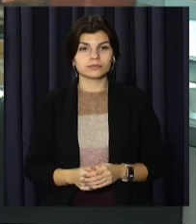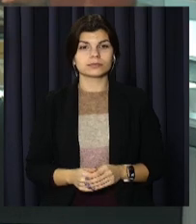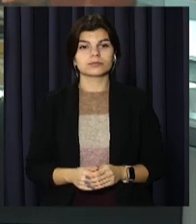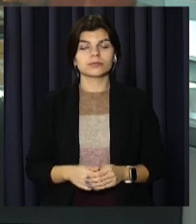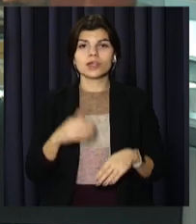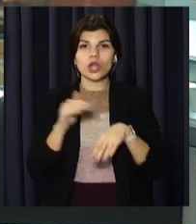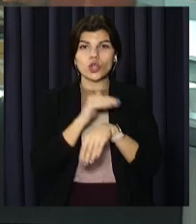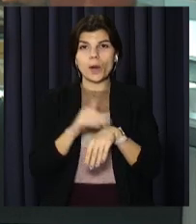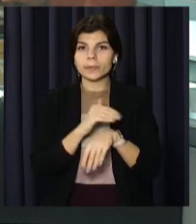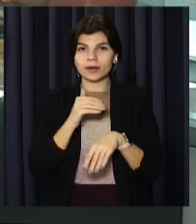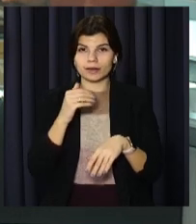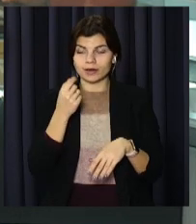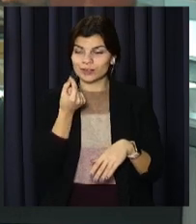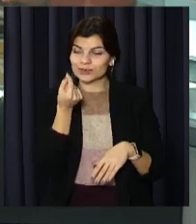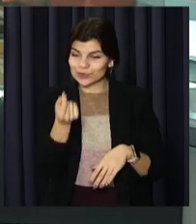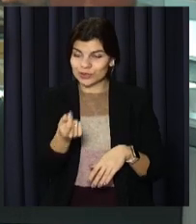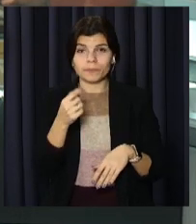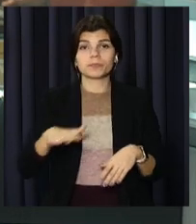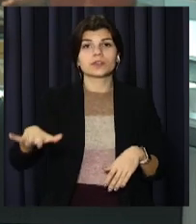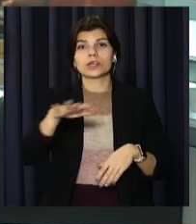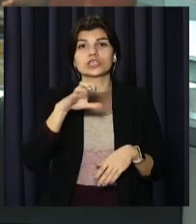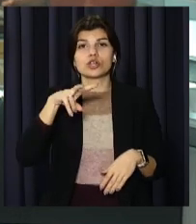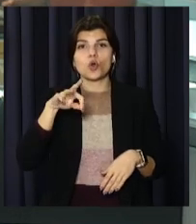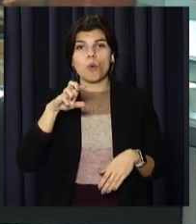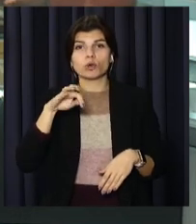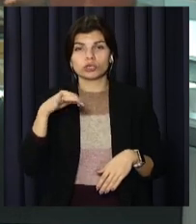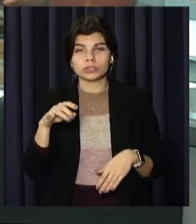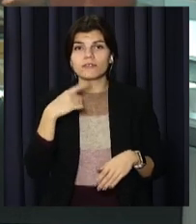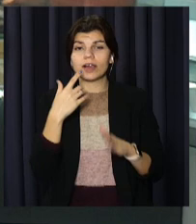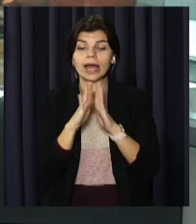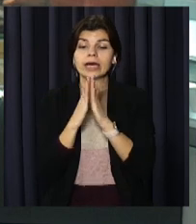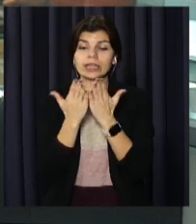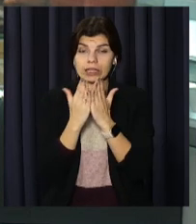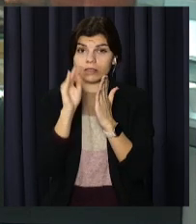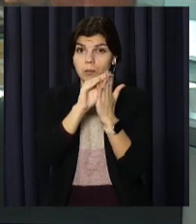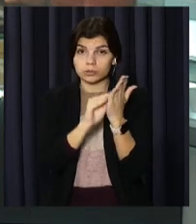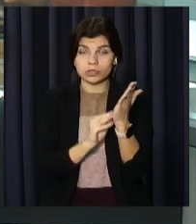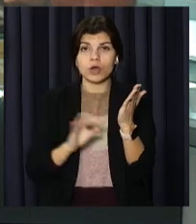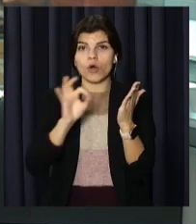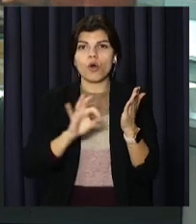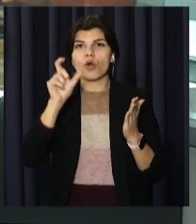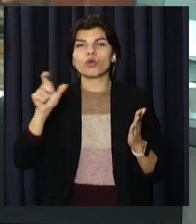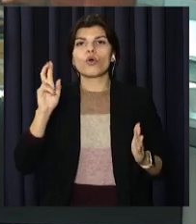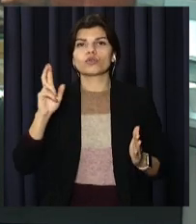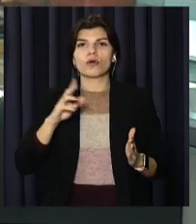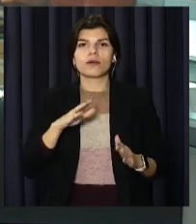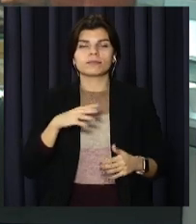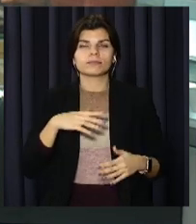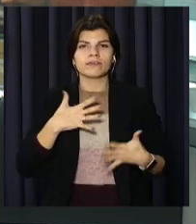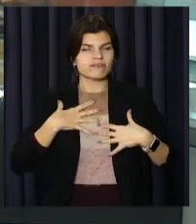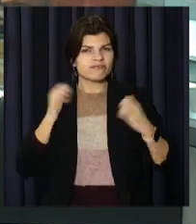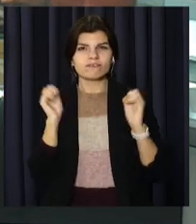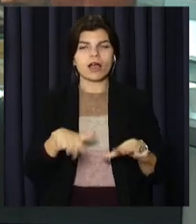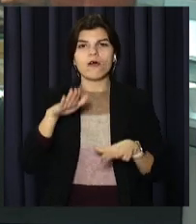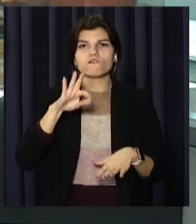Краплина добра – волонтерська хроніка. У Слобожанському презентувала книгу про волонтерів. Авторка – почесна громадянка громади та